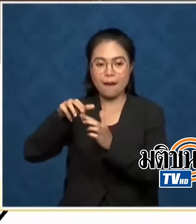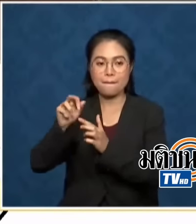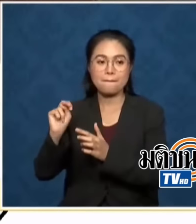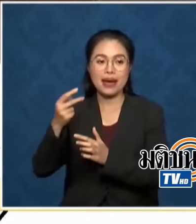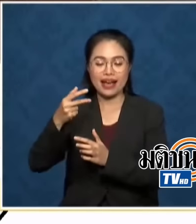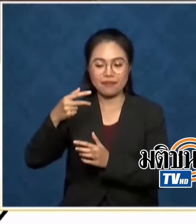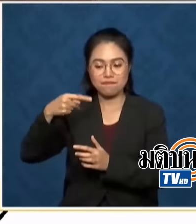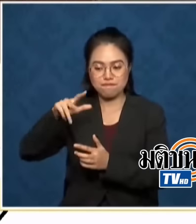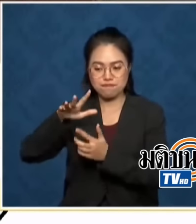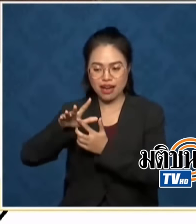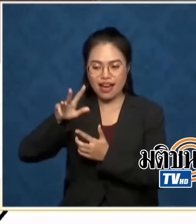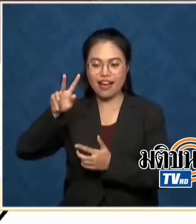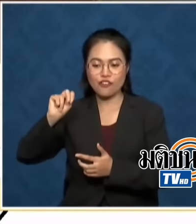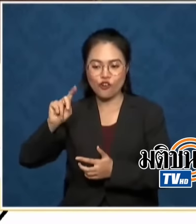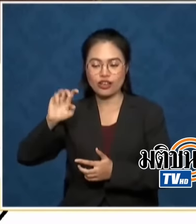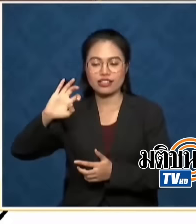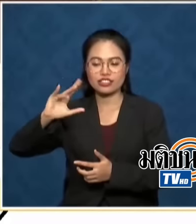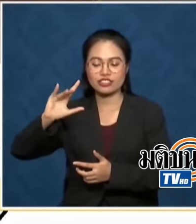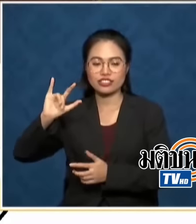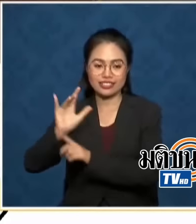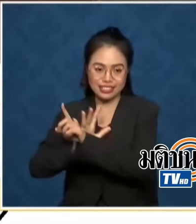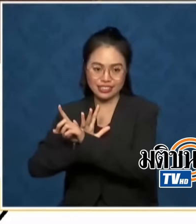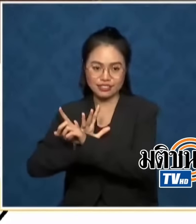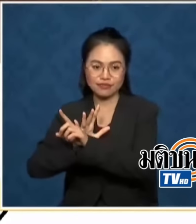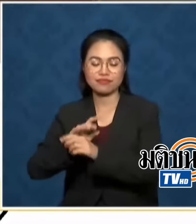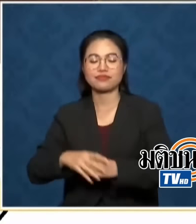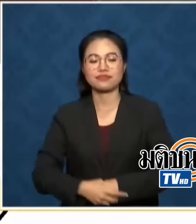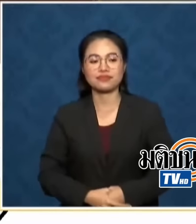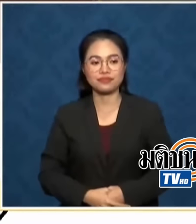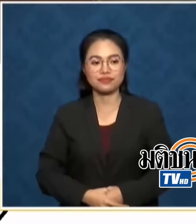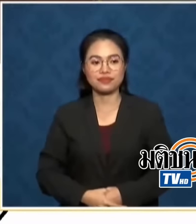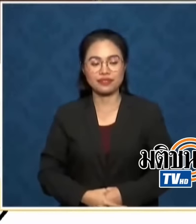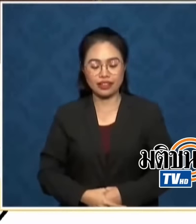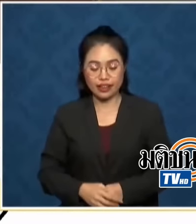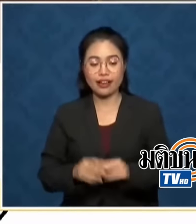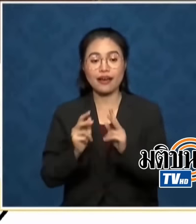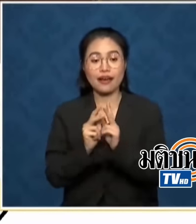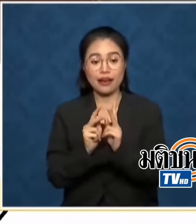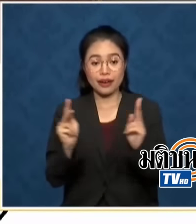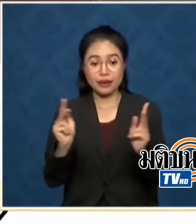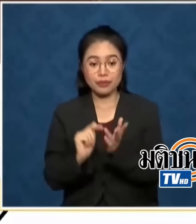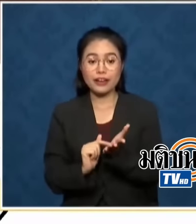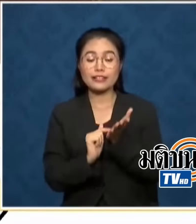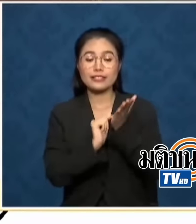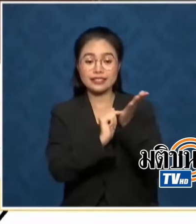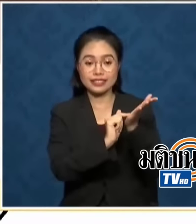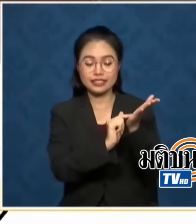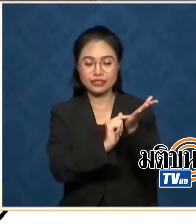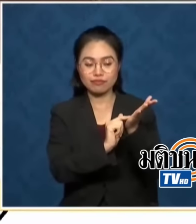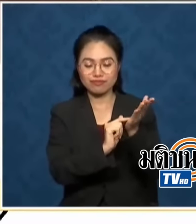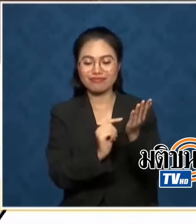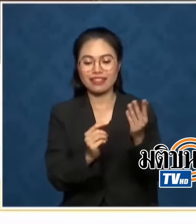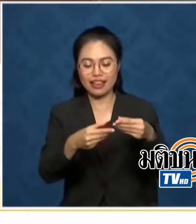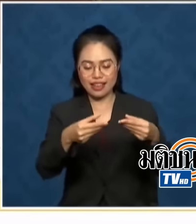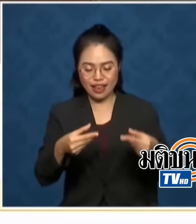ะครับต่อไปนะครับตามที่คณะกรรมการได้เสนอข้อสังเกตไว้ในรายงาน